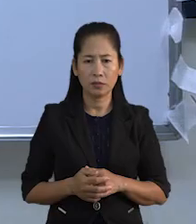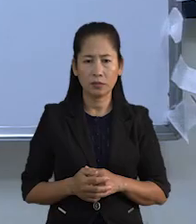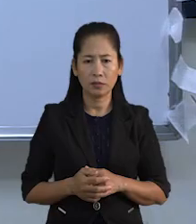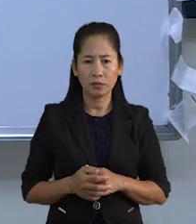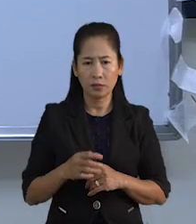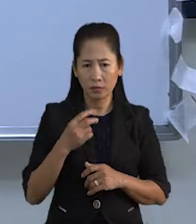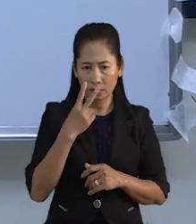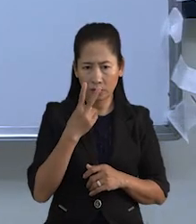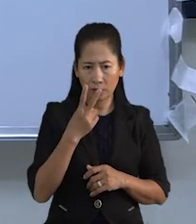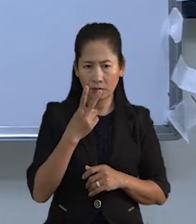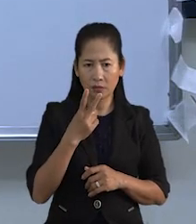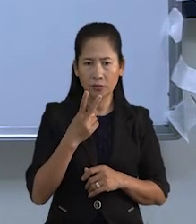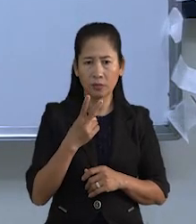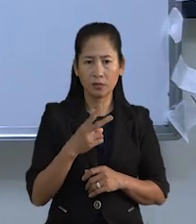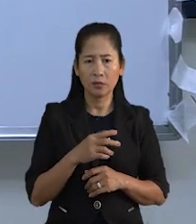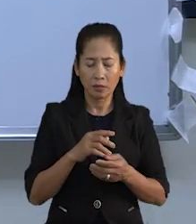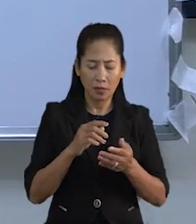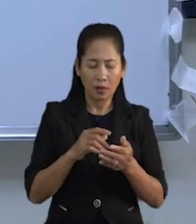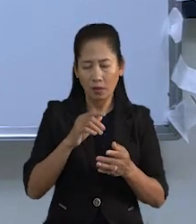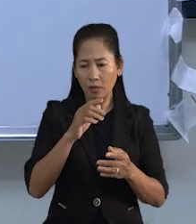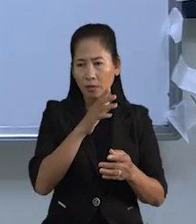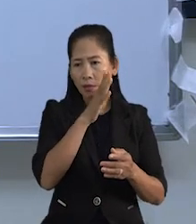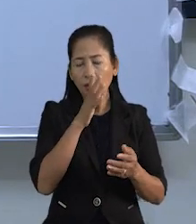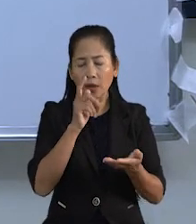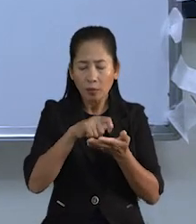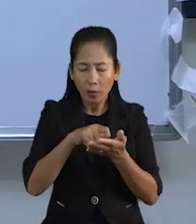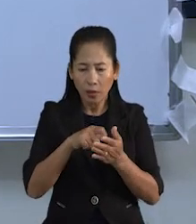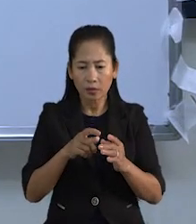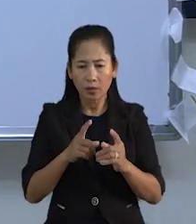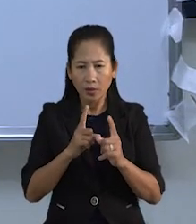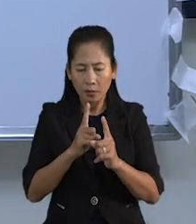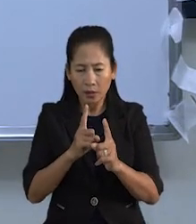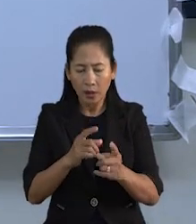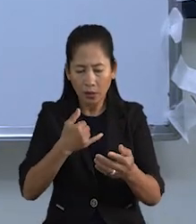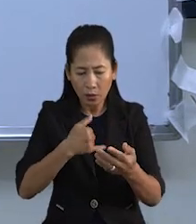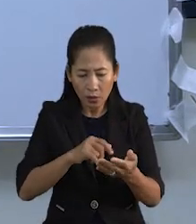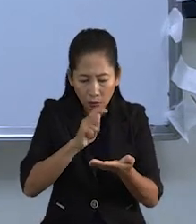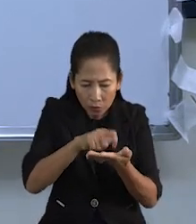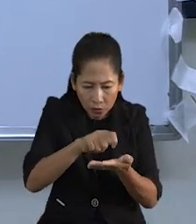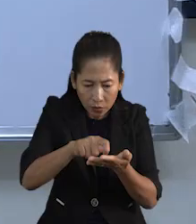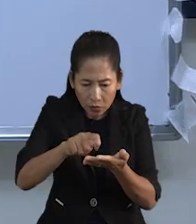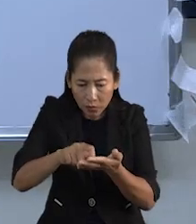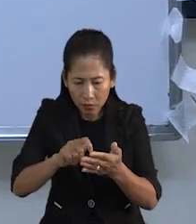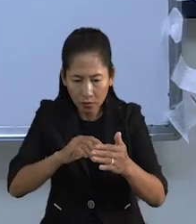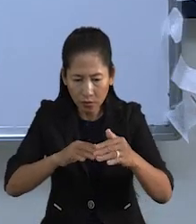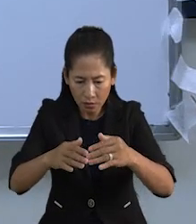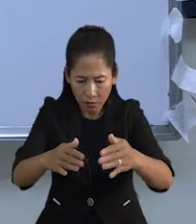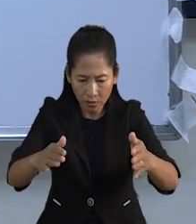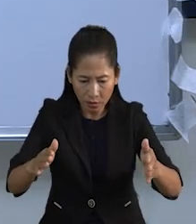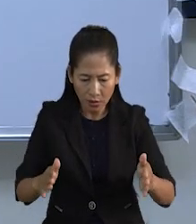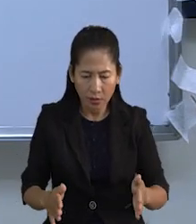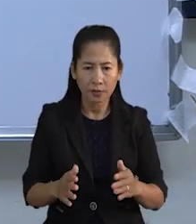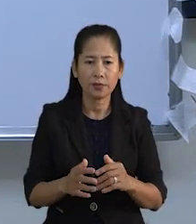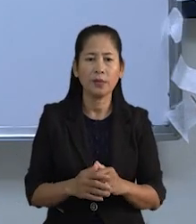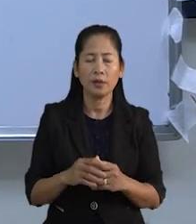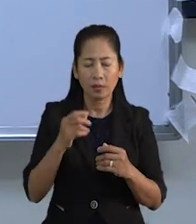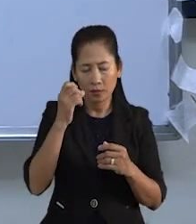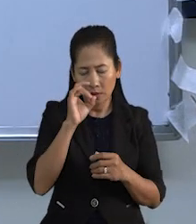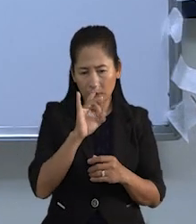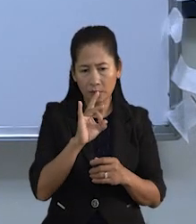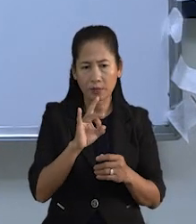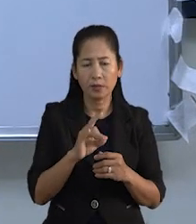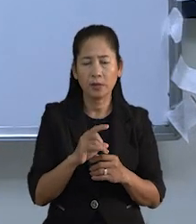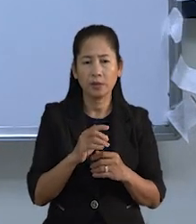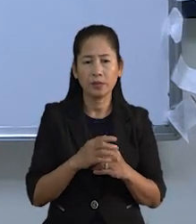កគ្រូមើលនេះមេមាន់បណ្ដាលកូនរកចំណីក្នុងទីធ្លាបាទអញ្ចឹងឯងកូន